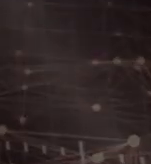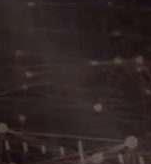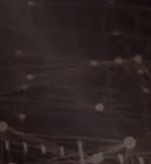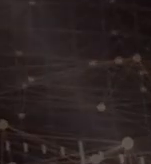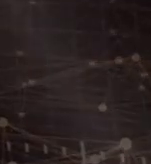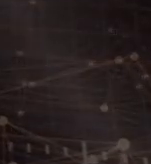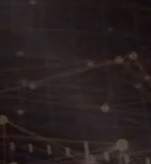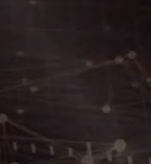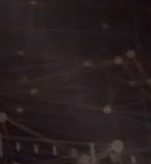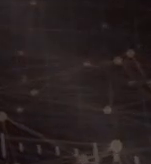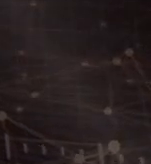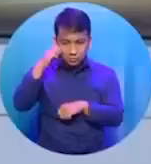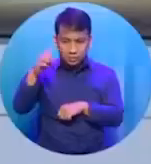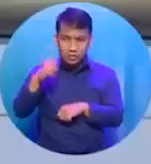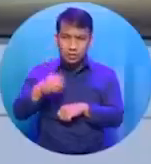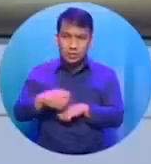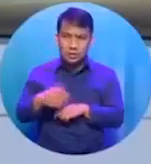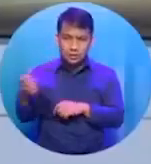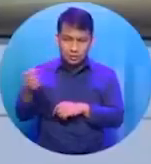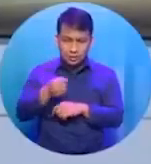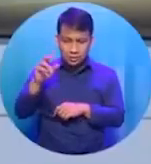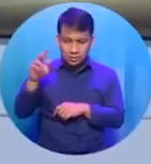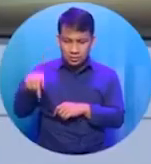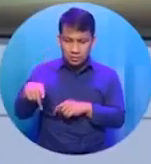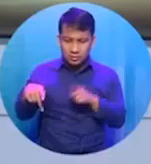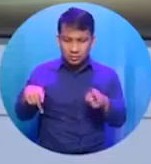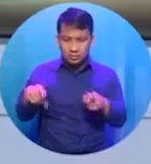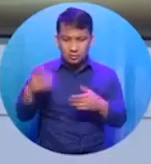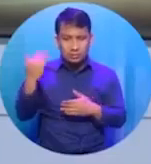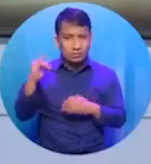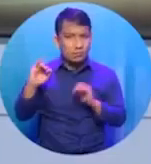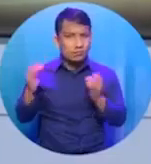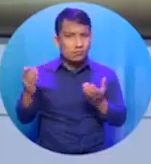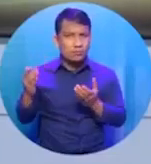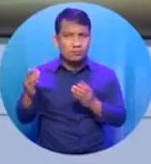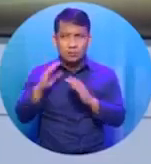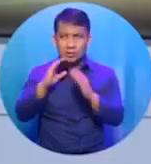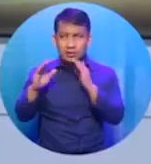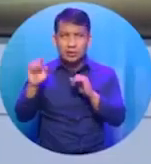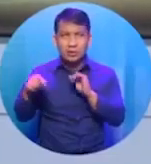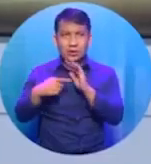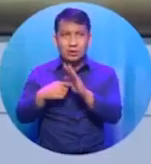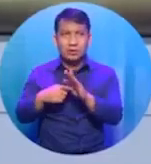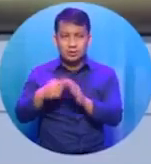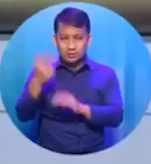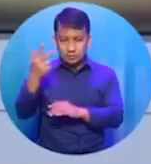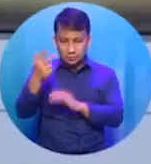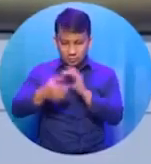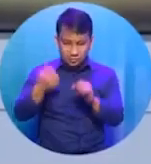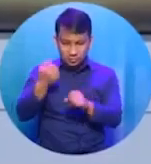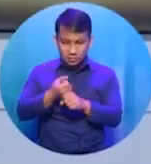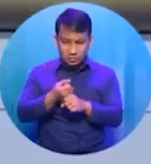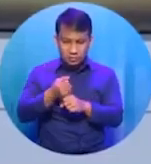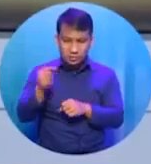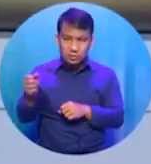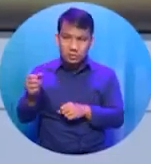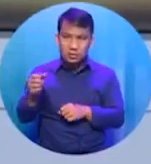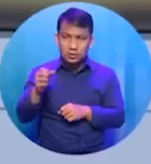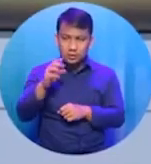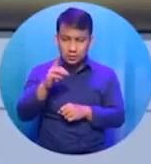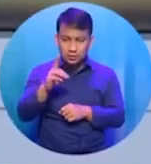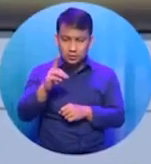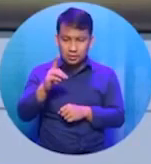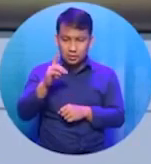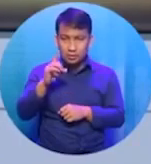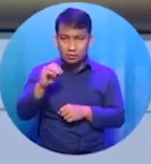Pilipinas na si Titus Equibal. Kinumpiska ang cellphone ng OFW kaya wala nang komunikasyon. Halos 3 years ng domestic helper si